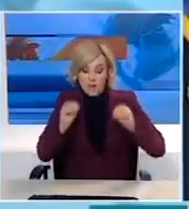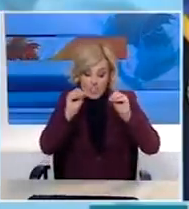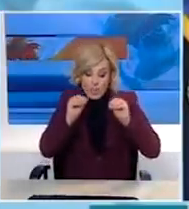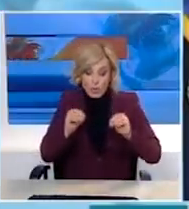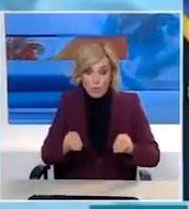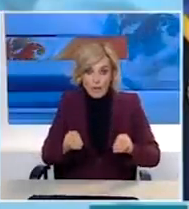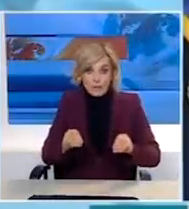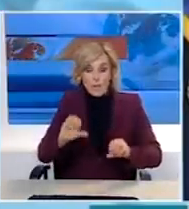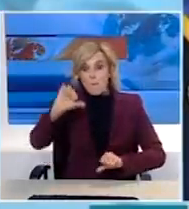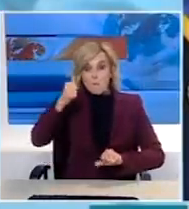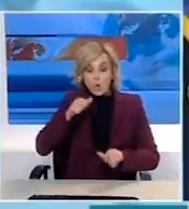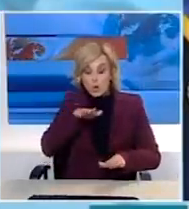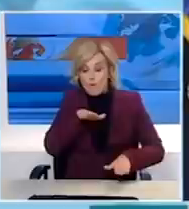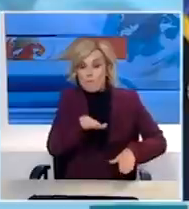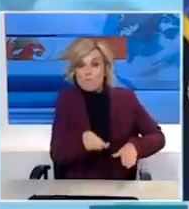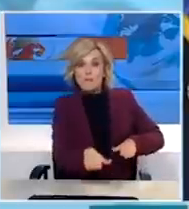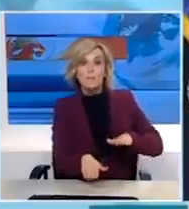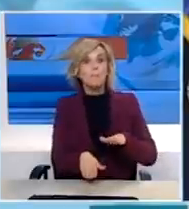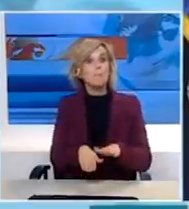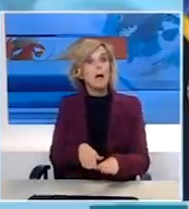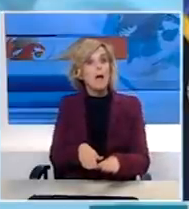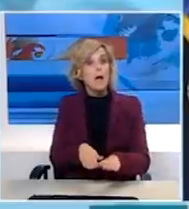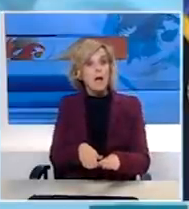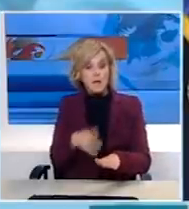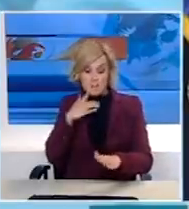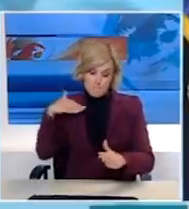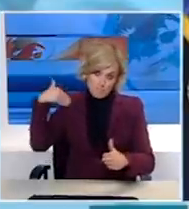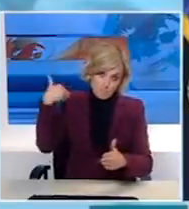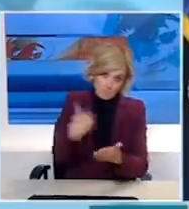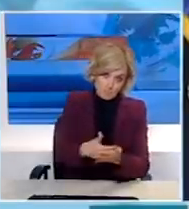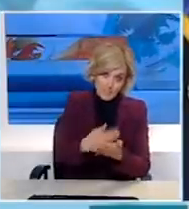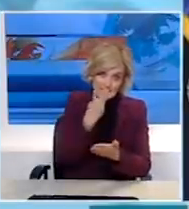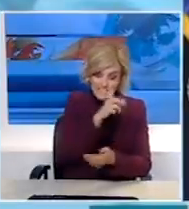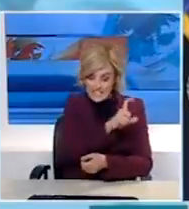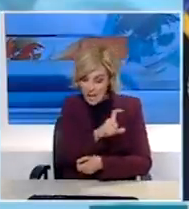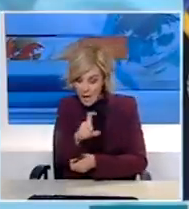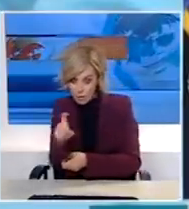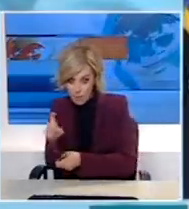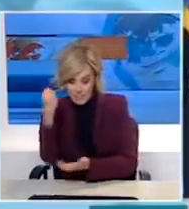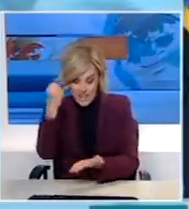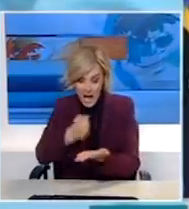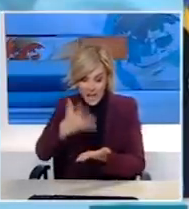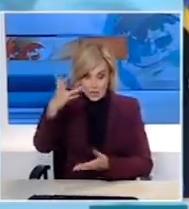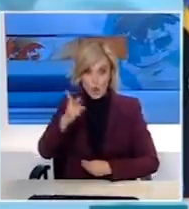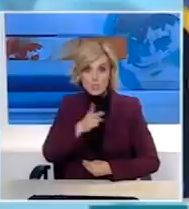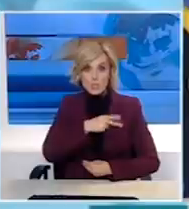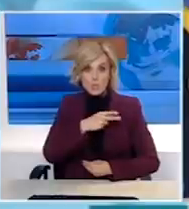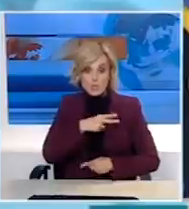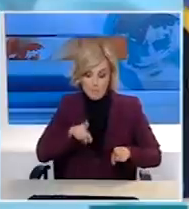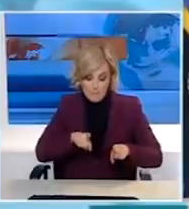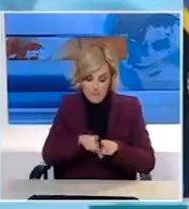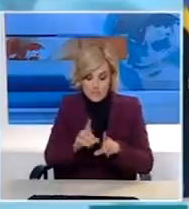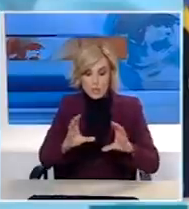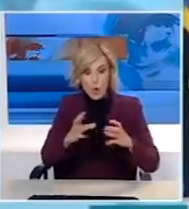πρώτο βήμα είναι να ολοκληρώσουμε αυτές τις 3 εβδομάδες, να αξιολογήσουμε την κατάσταση πάντα στη συνεργασία με την επιστημονική μας κοινότητα